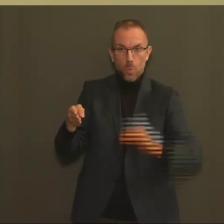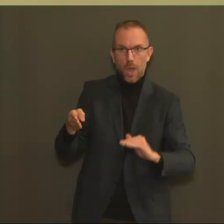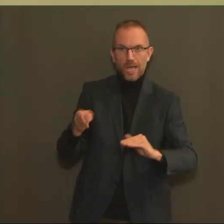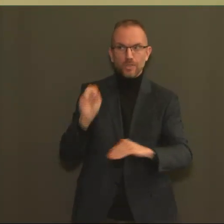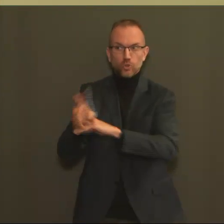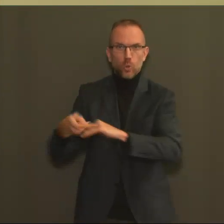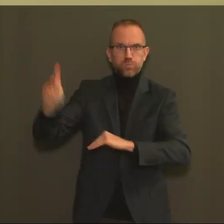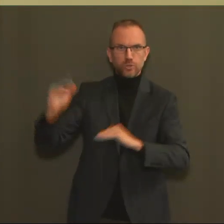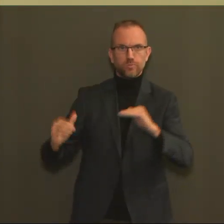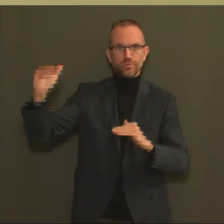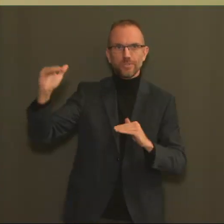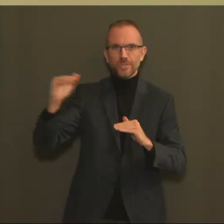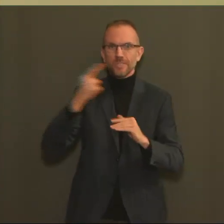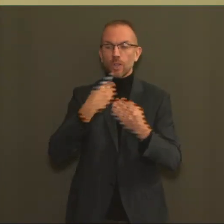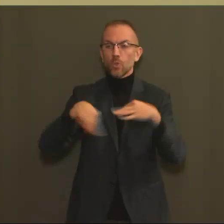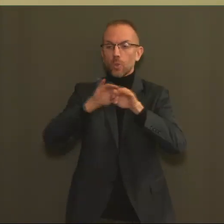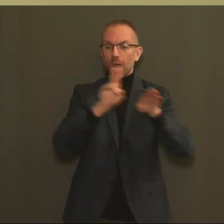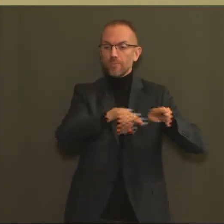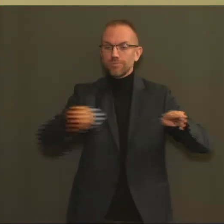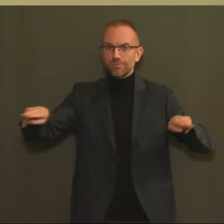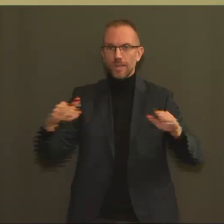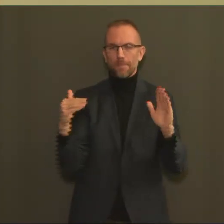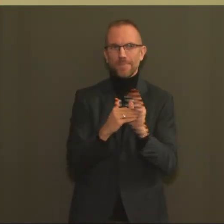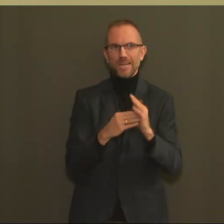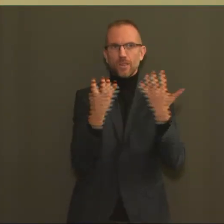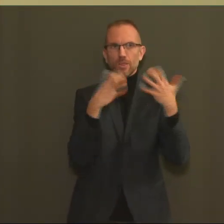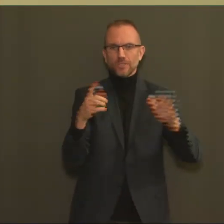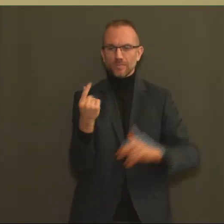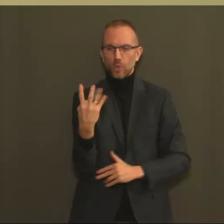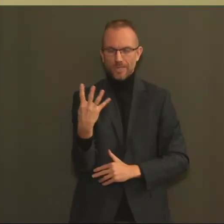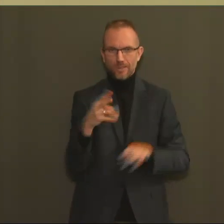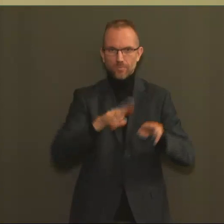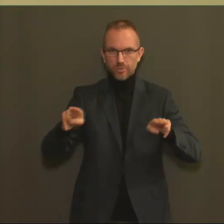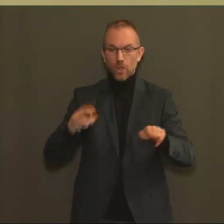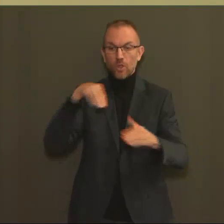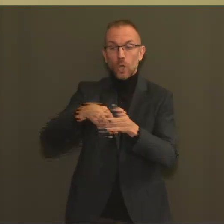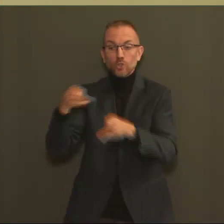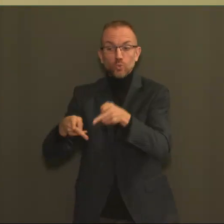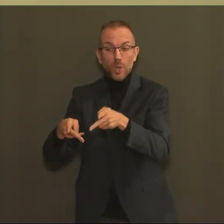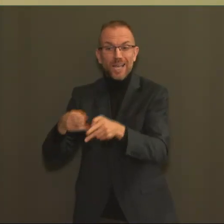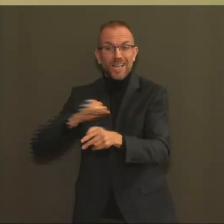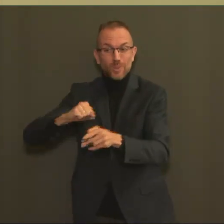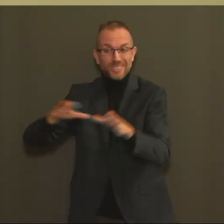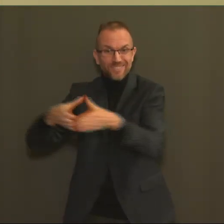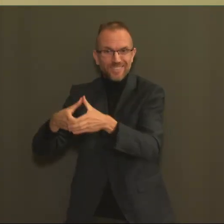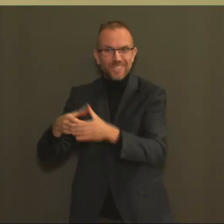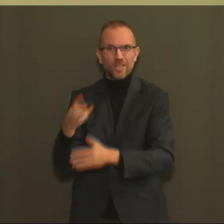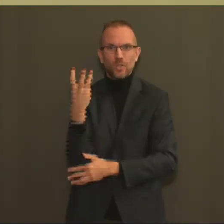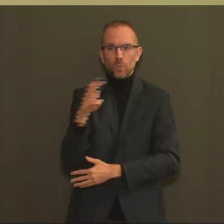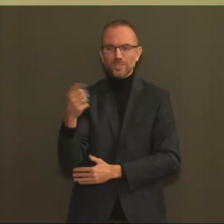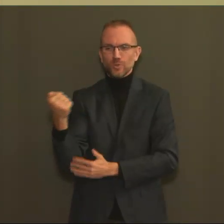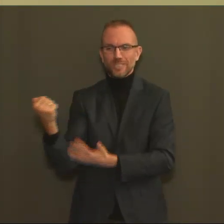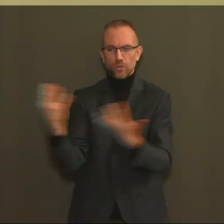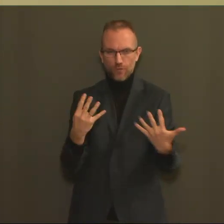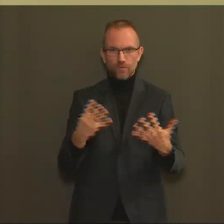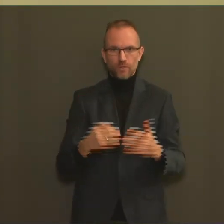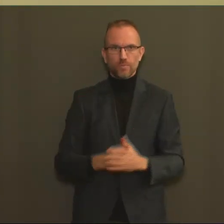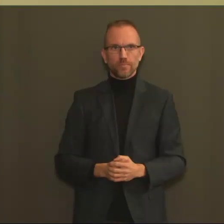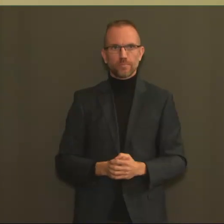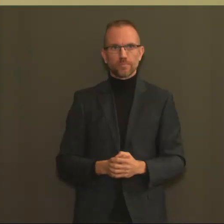brussel als waarheid passief zo china india team in de showroom margot en die minishop de deur borstel